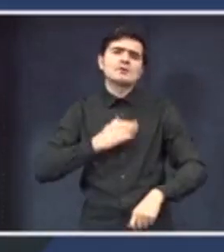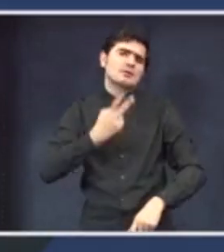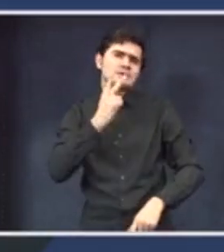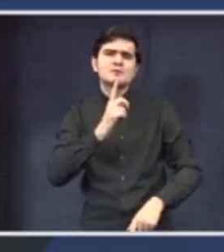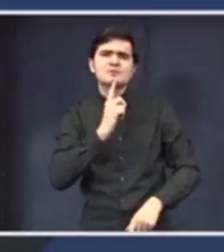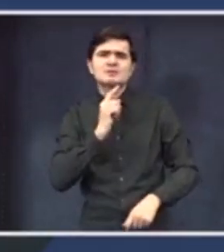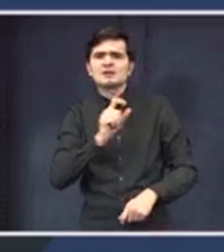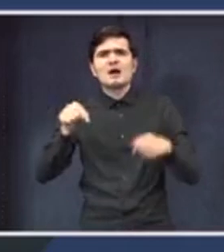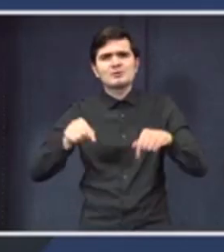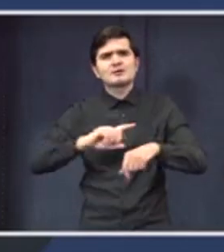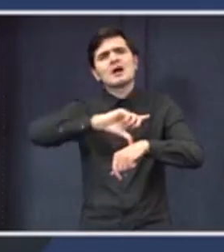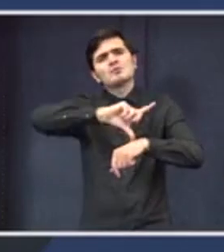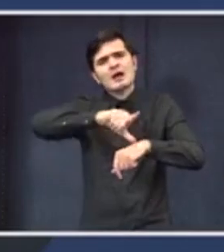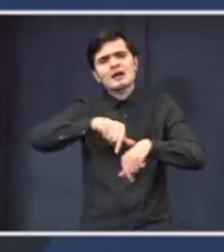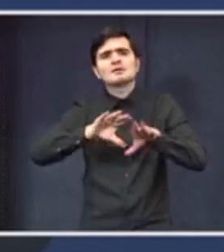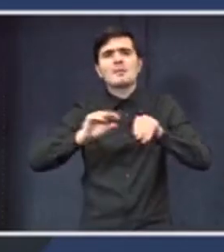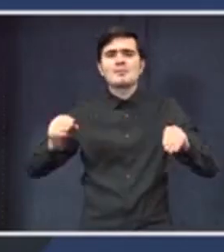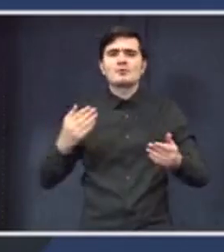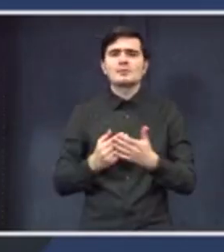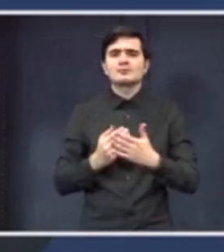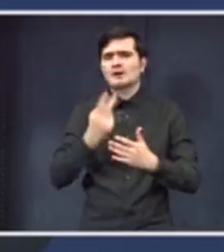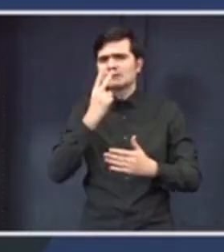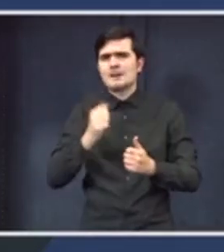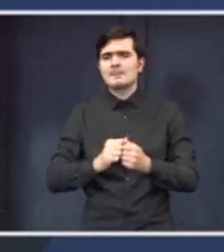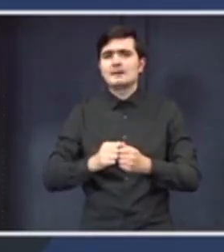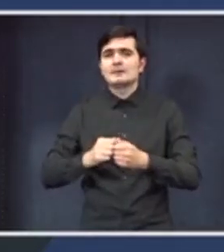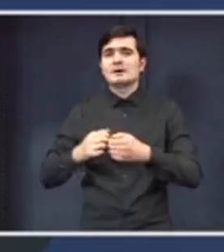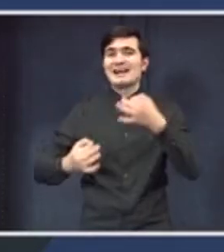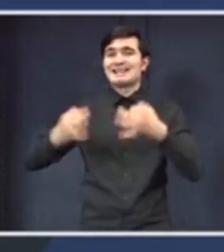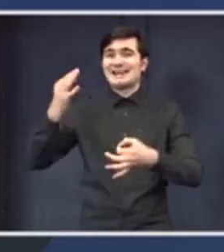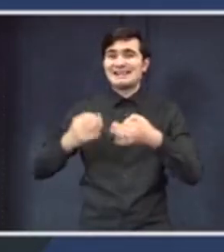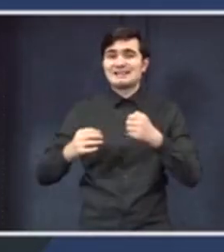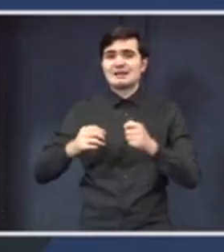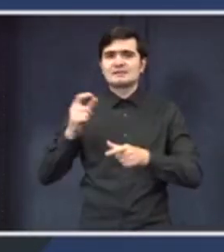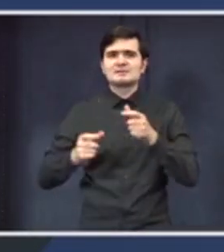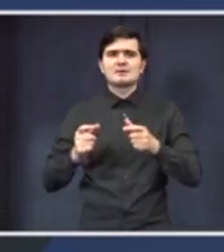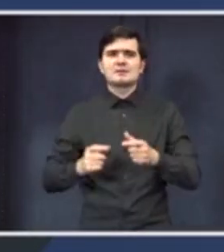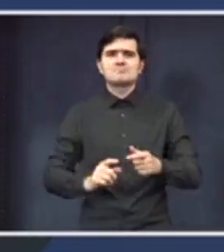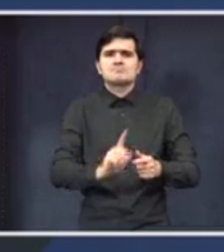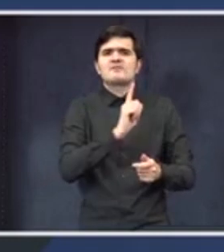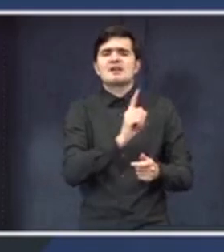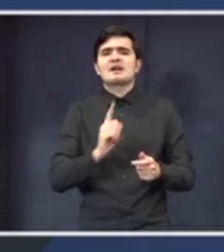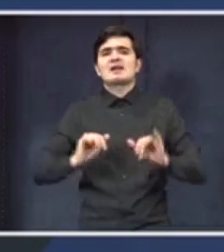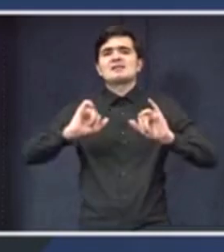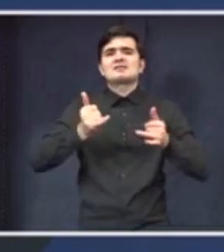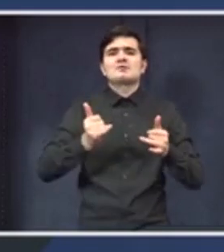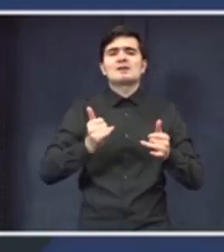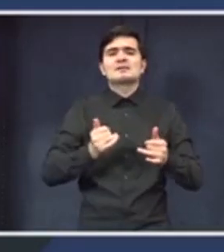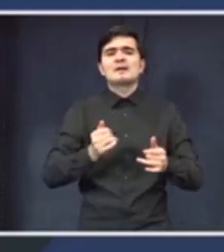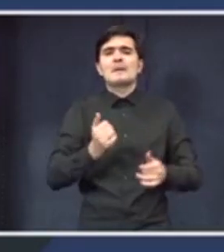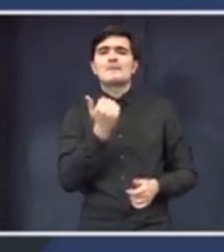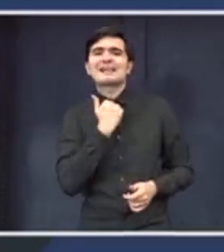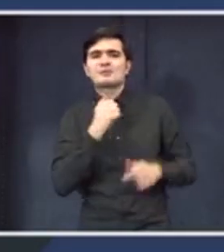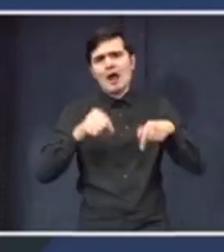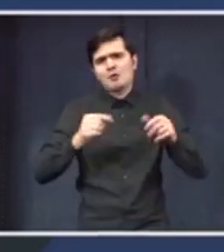poate de asta durează mai mult, o analiză care să ia în calcul și contextul, pentru că este în perioada de Paște și bineînțeles că știm